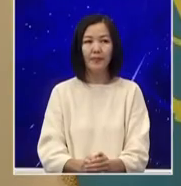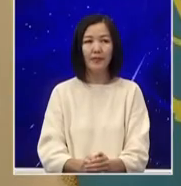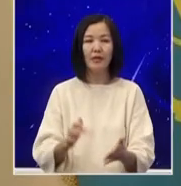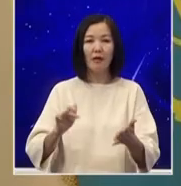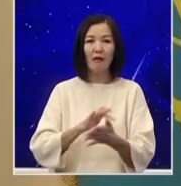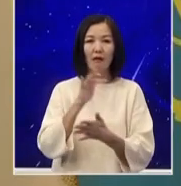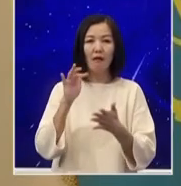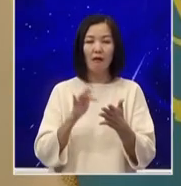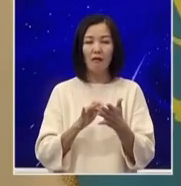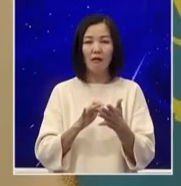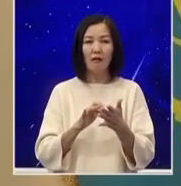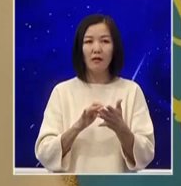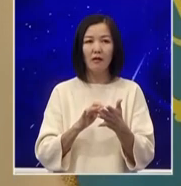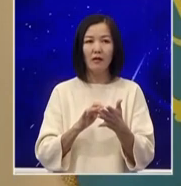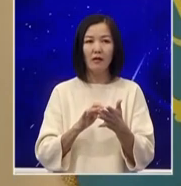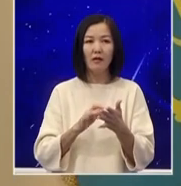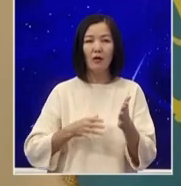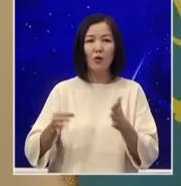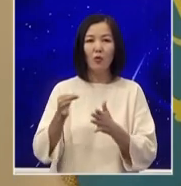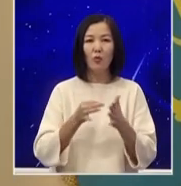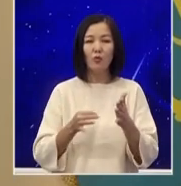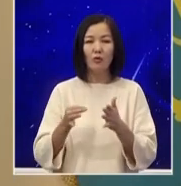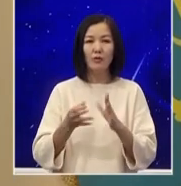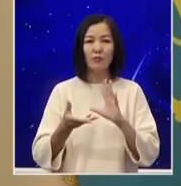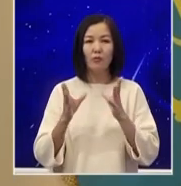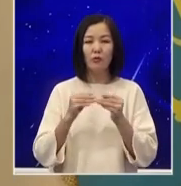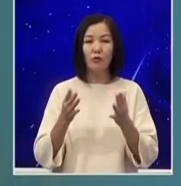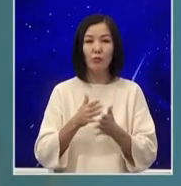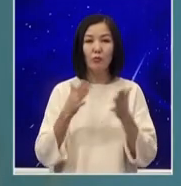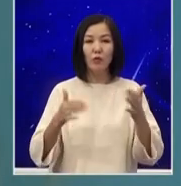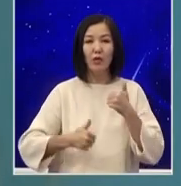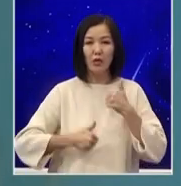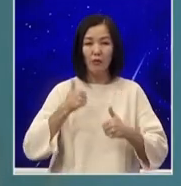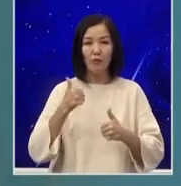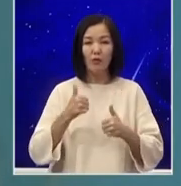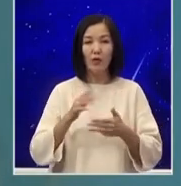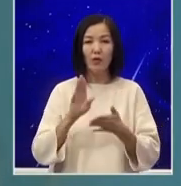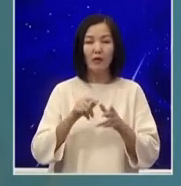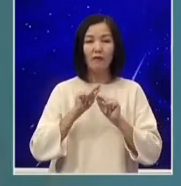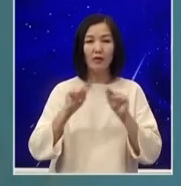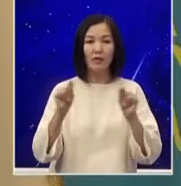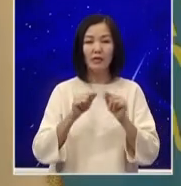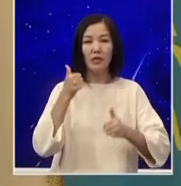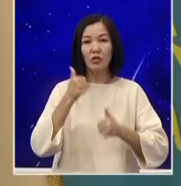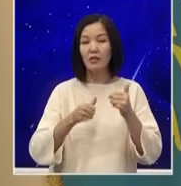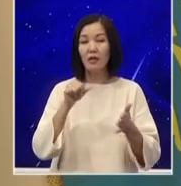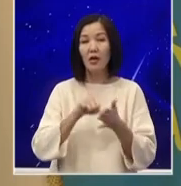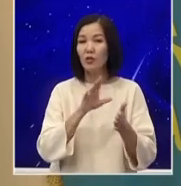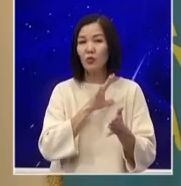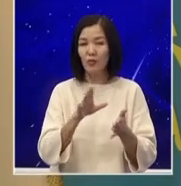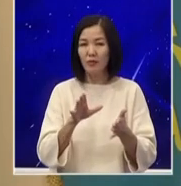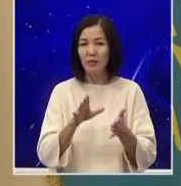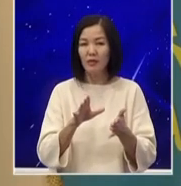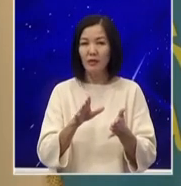Қаланың атын біріншіден, одан кейін облысының атын қорғау, ол үлкен абырой. Негізгі насихат бұл жерде жарысқа қатысу емес, ол